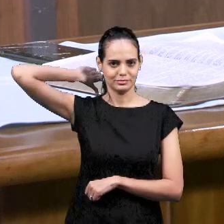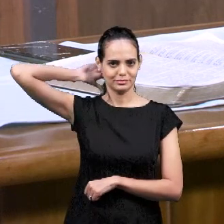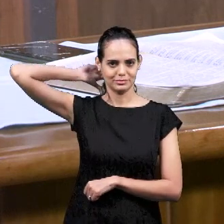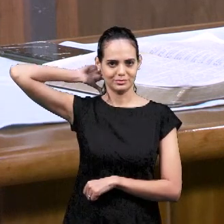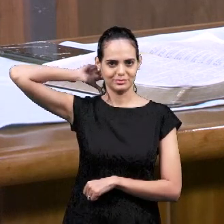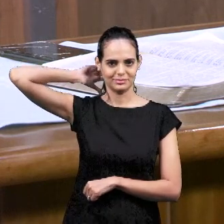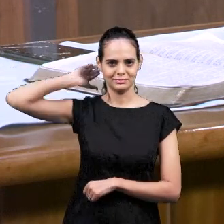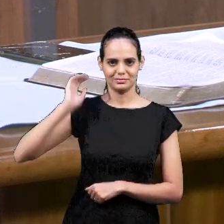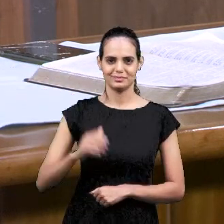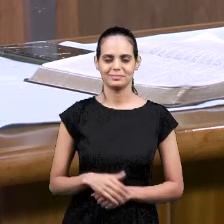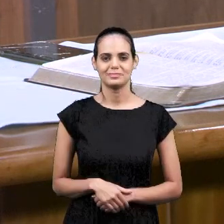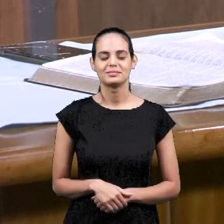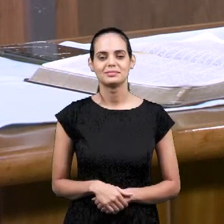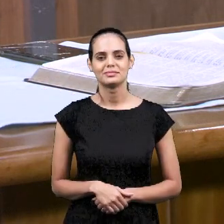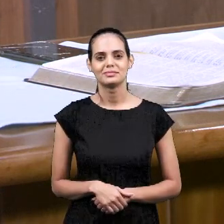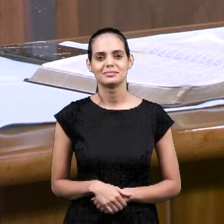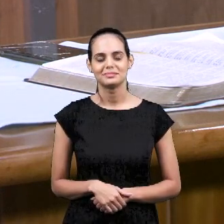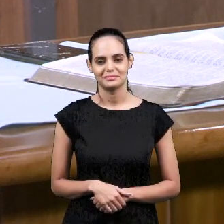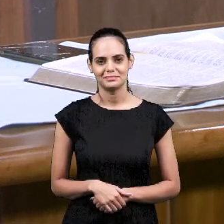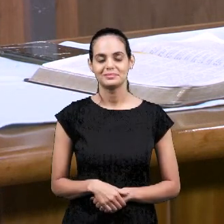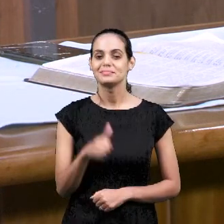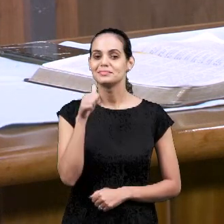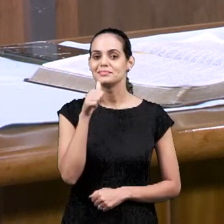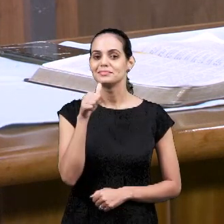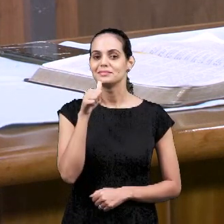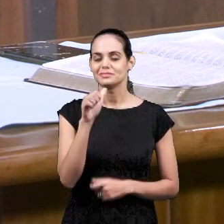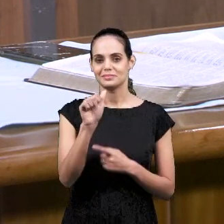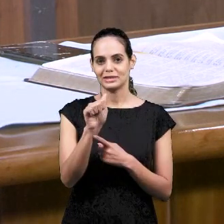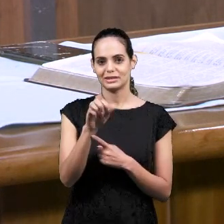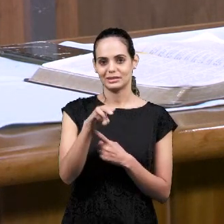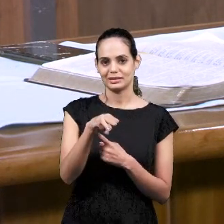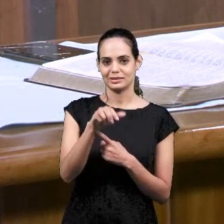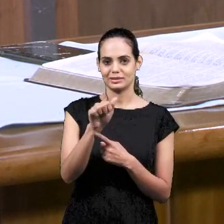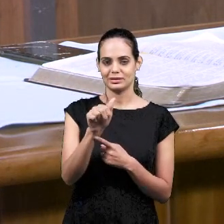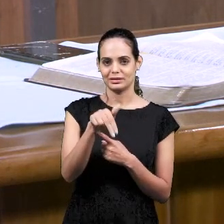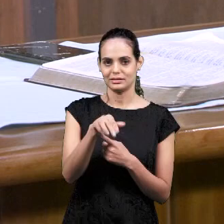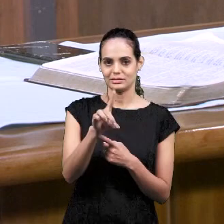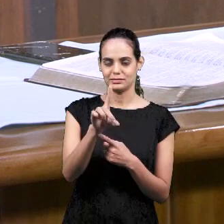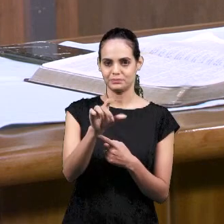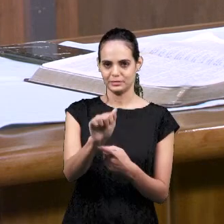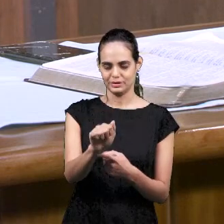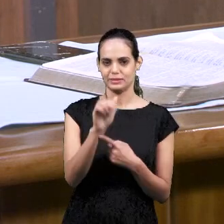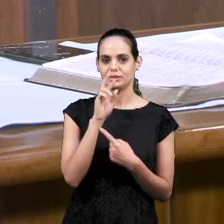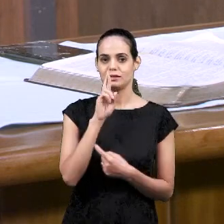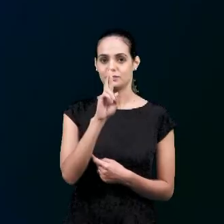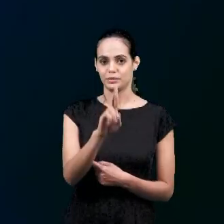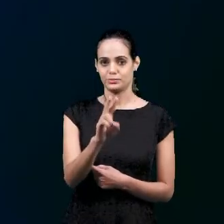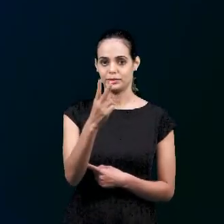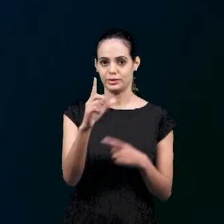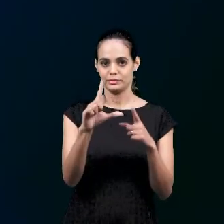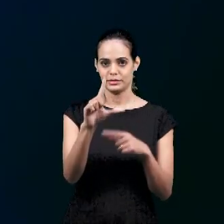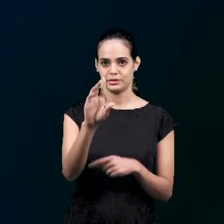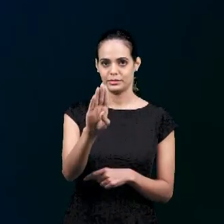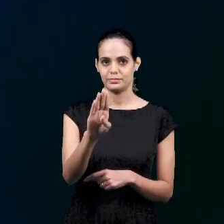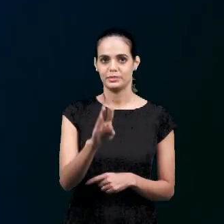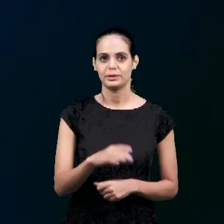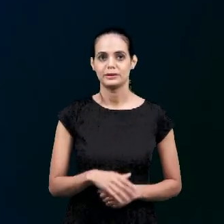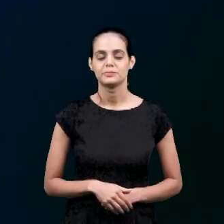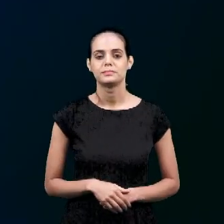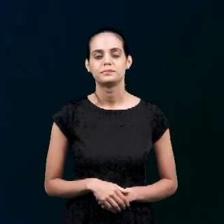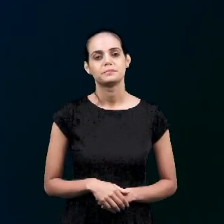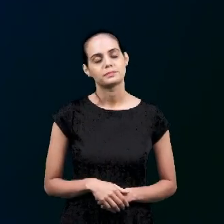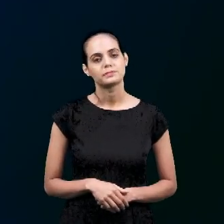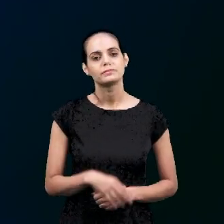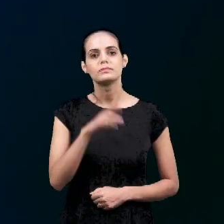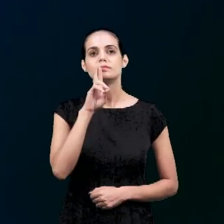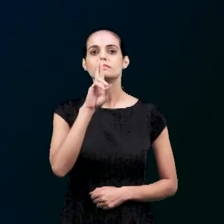à l'état de Pará, du groupe de jeunes de l'église de Uruara. La sœur jeune fille Amanda va répondre aussi à la